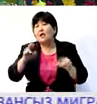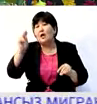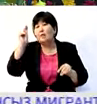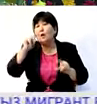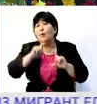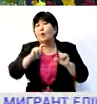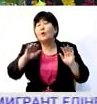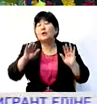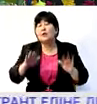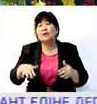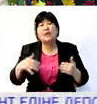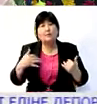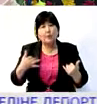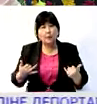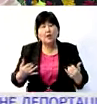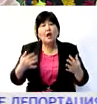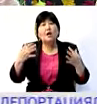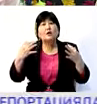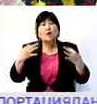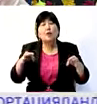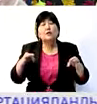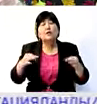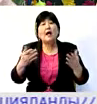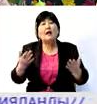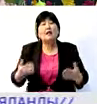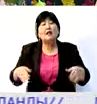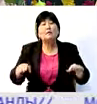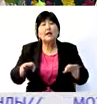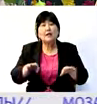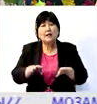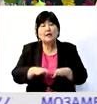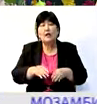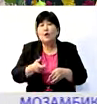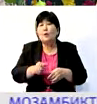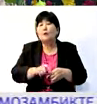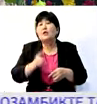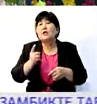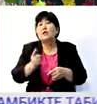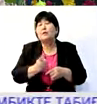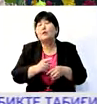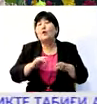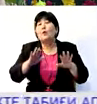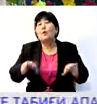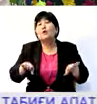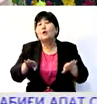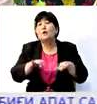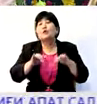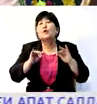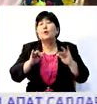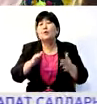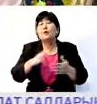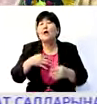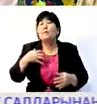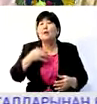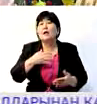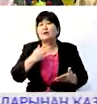орындарында бүгінгі тәуелсіздік талаптарына сай өте бір орындық түрде өтіп отырғаны маңызды